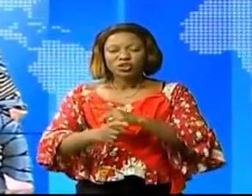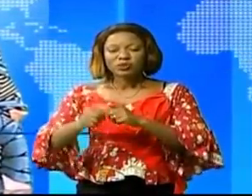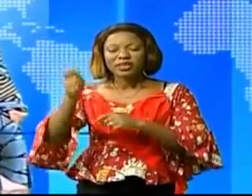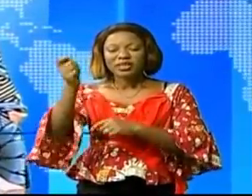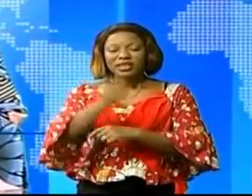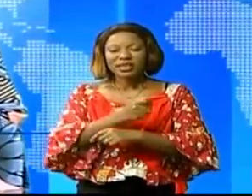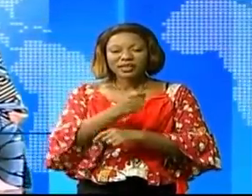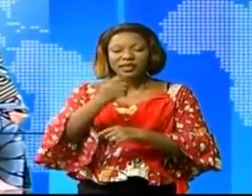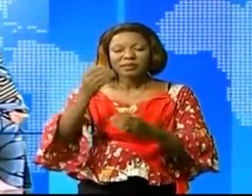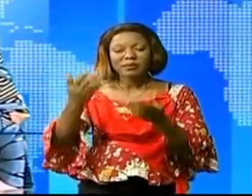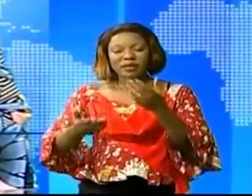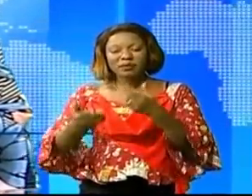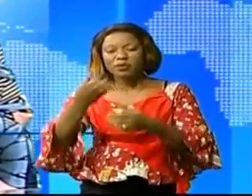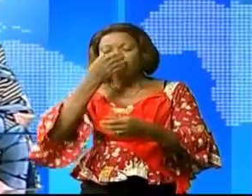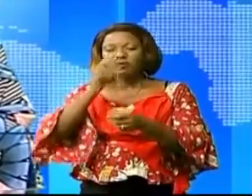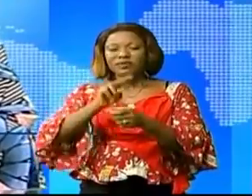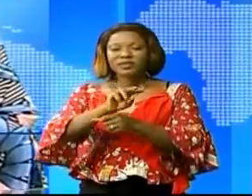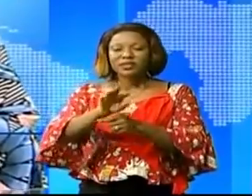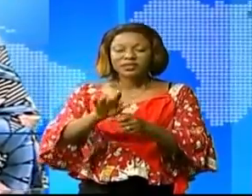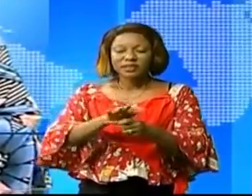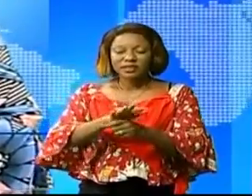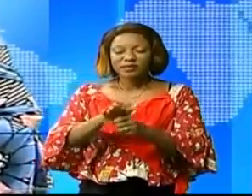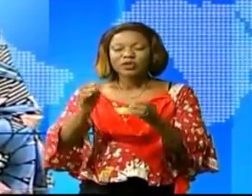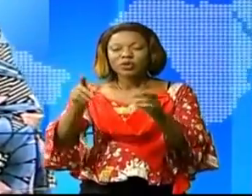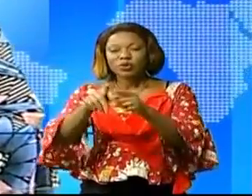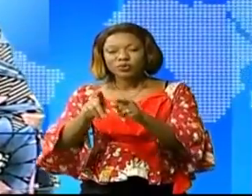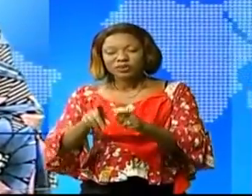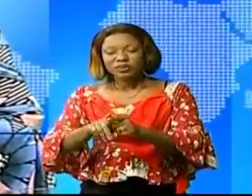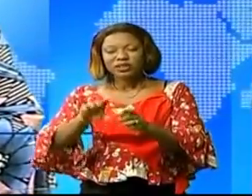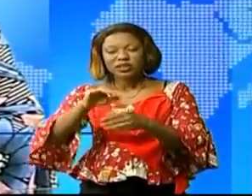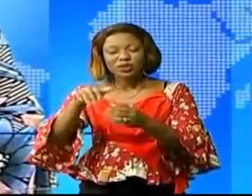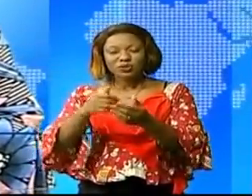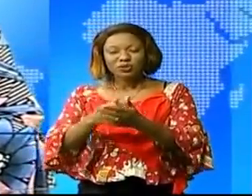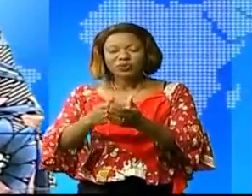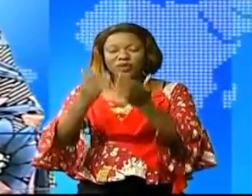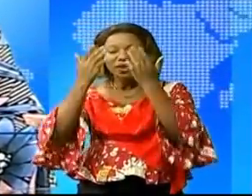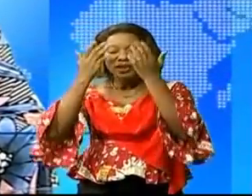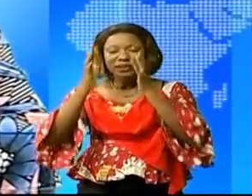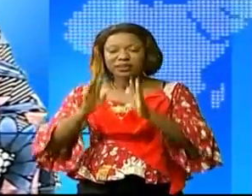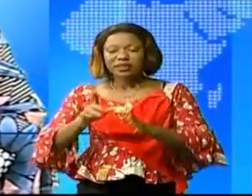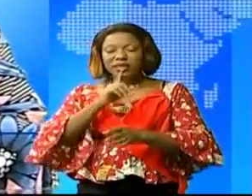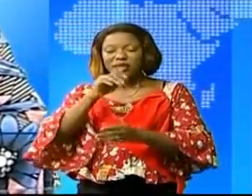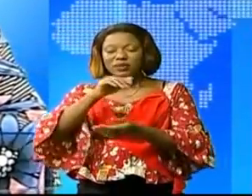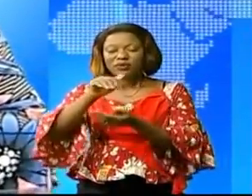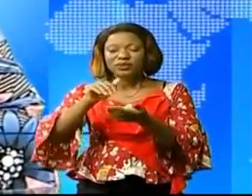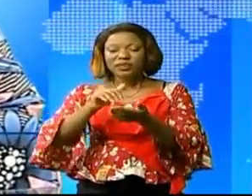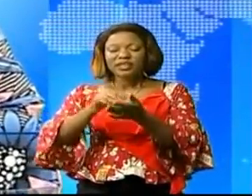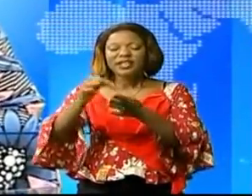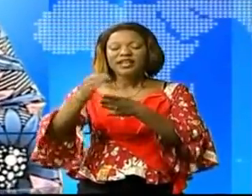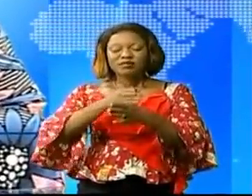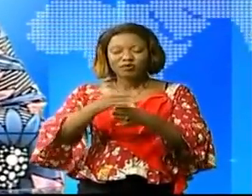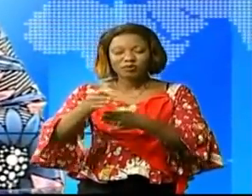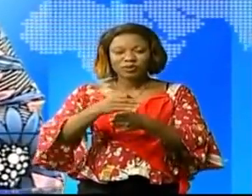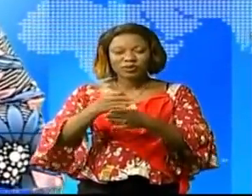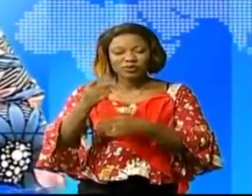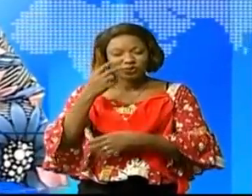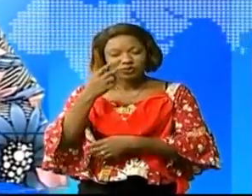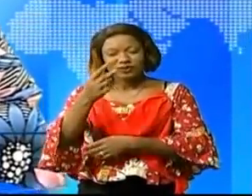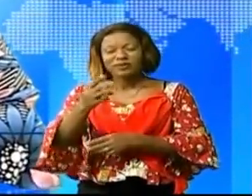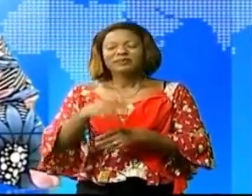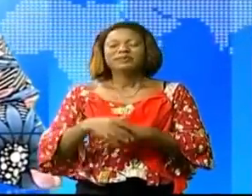de gestion dirigé par le prof Jean-Marie Kayembe, l'étudiant reste au centre de la formation. Un reportage de Rodé